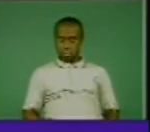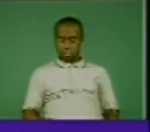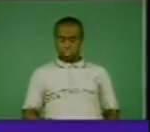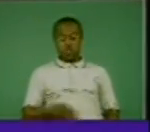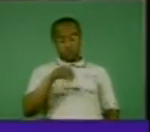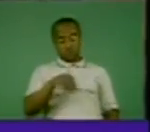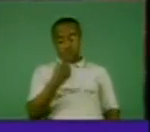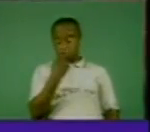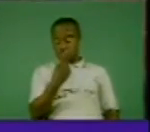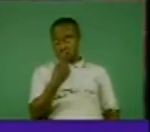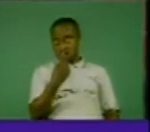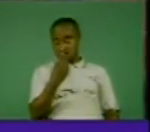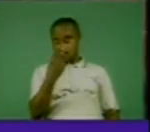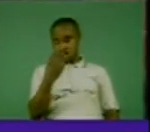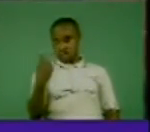121.